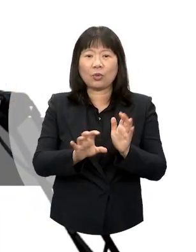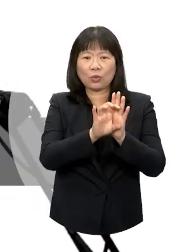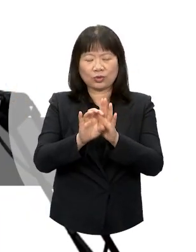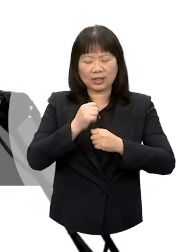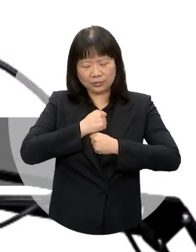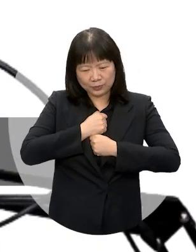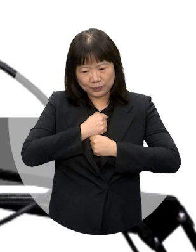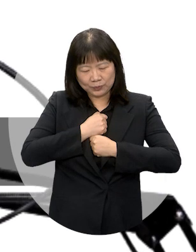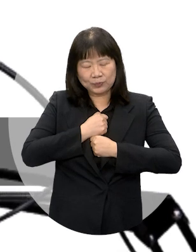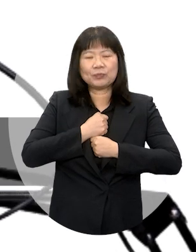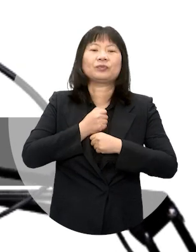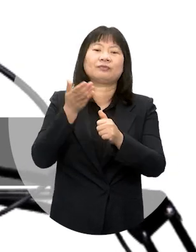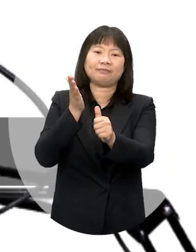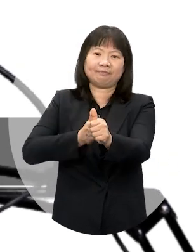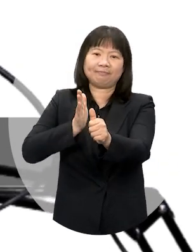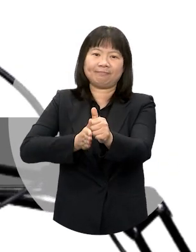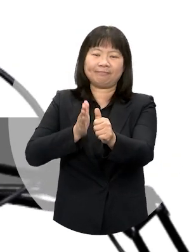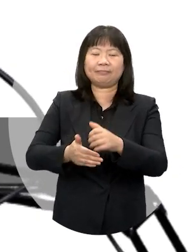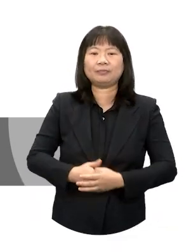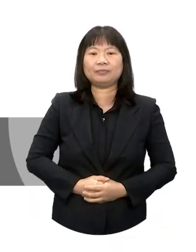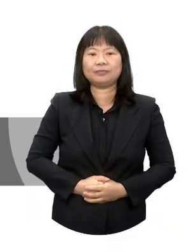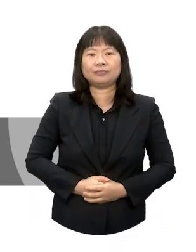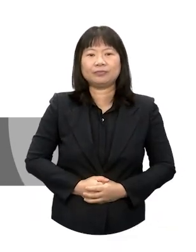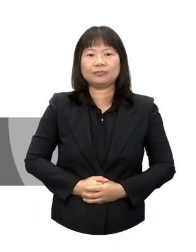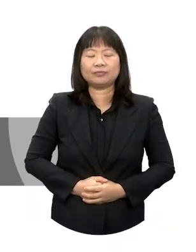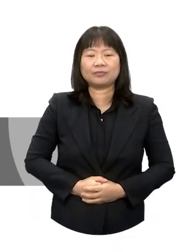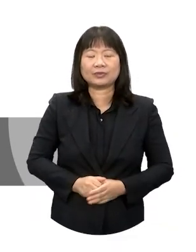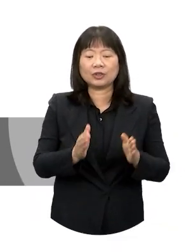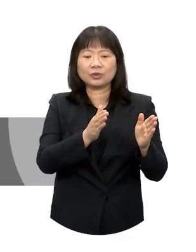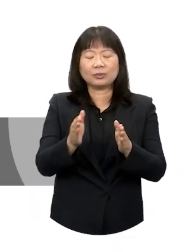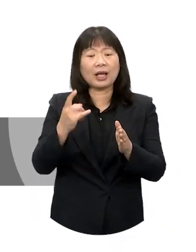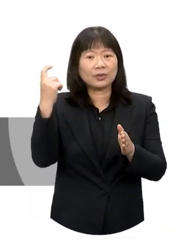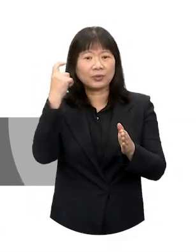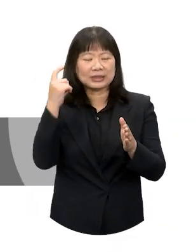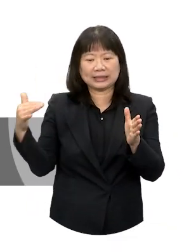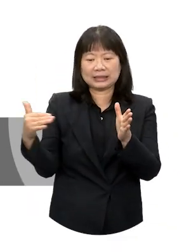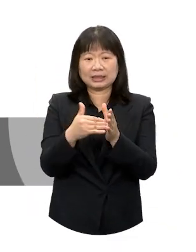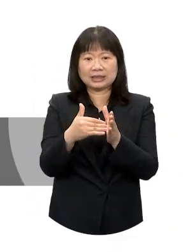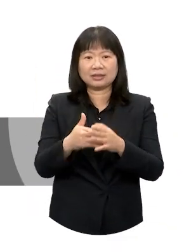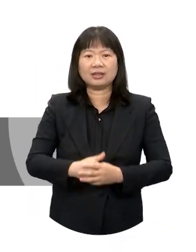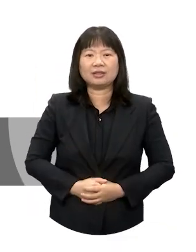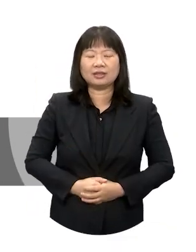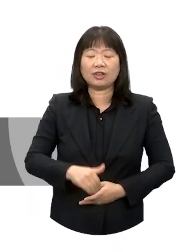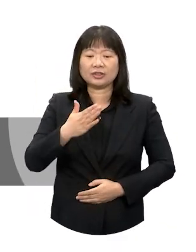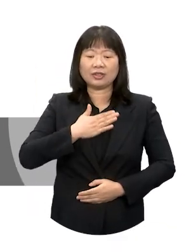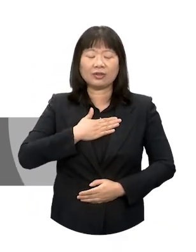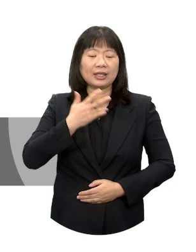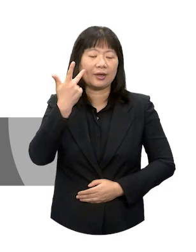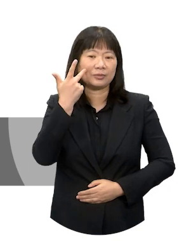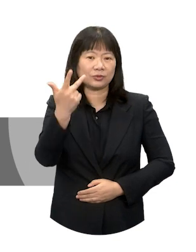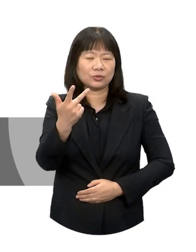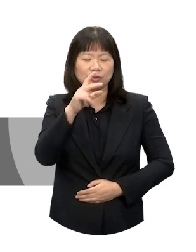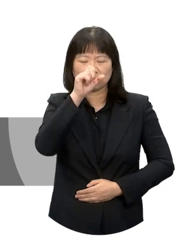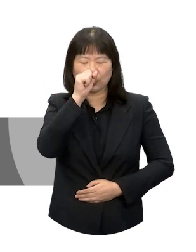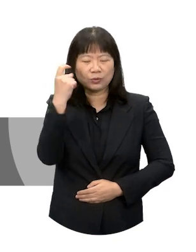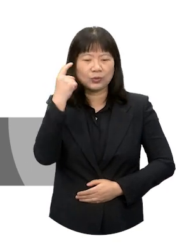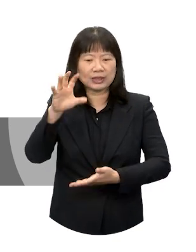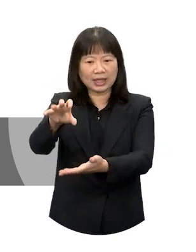잊지 말고 꼭 준수해 주시기 바랍니다. 네, 오늘 준비한 소식은 여기까지고요. 저는 다음 주에